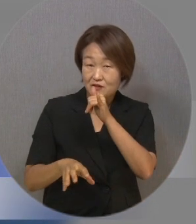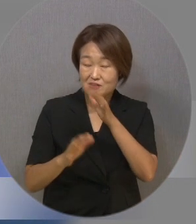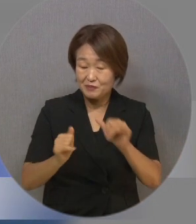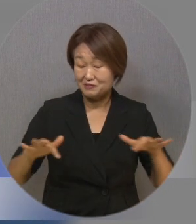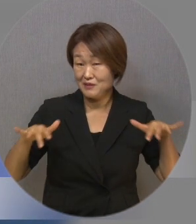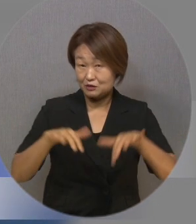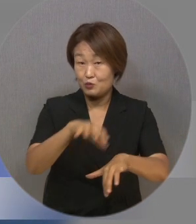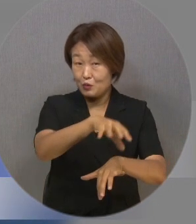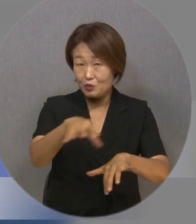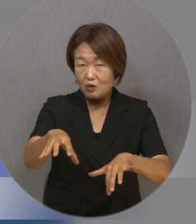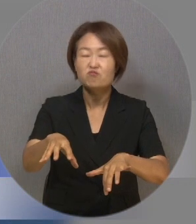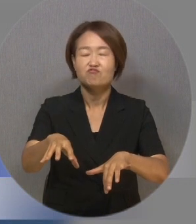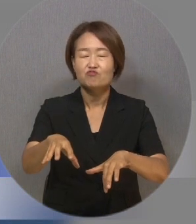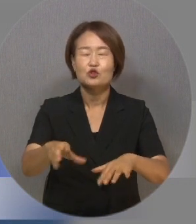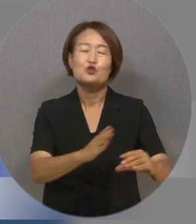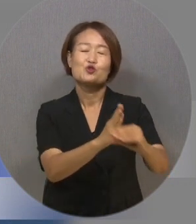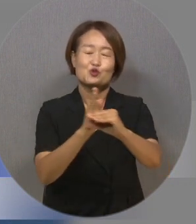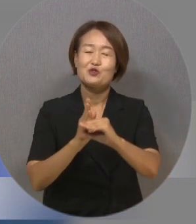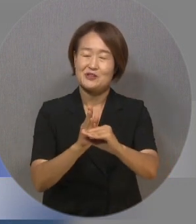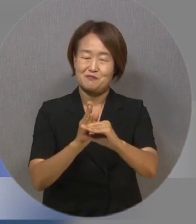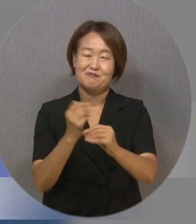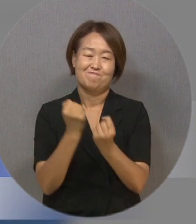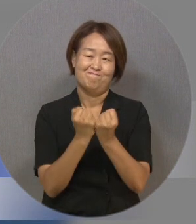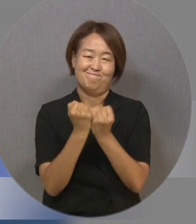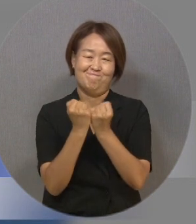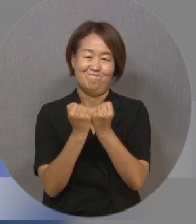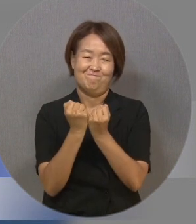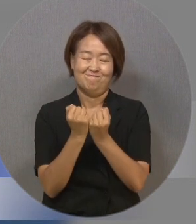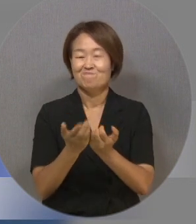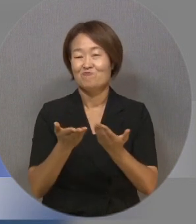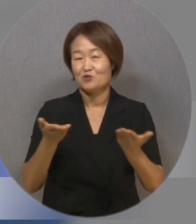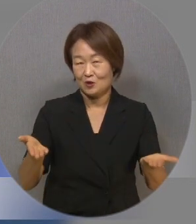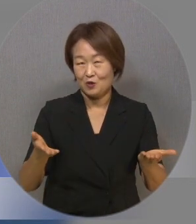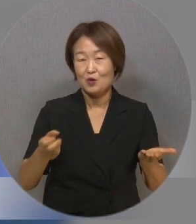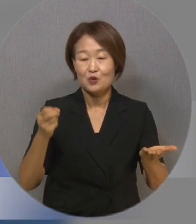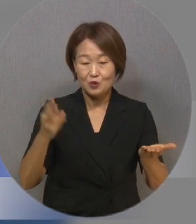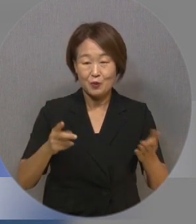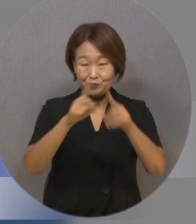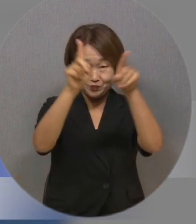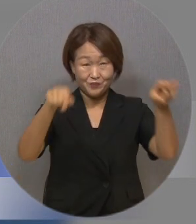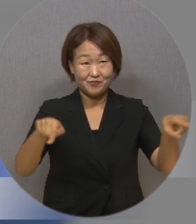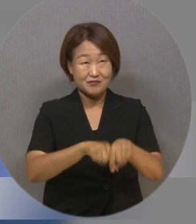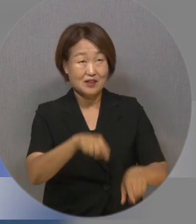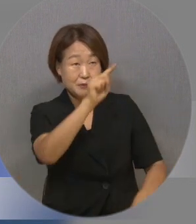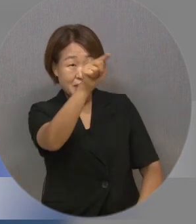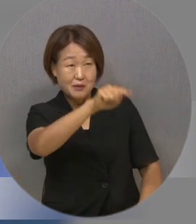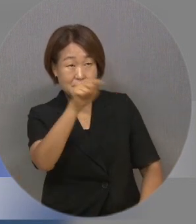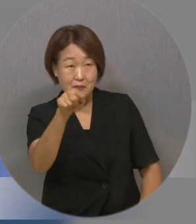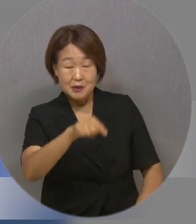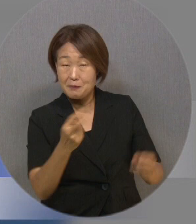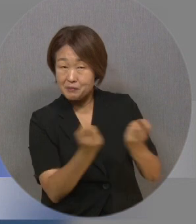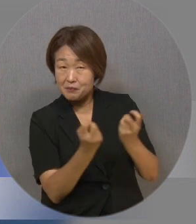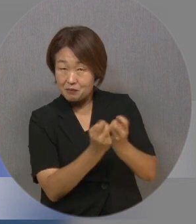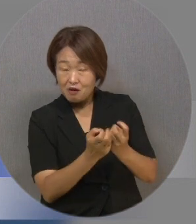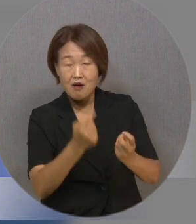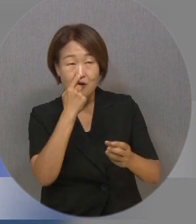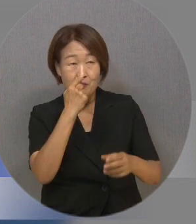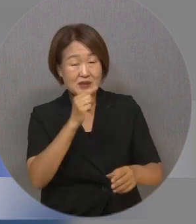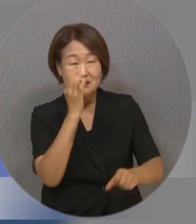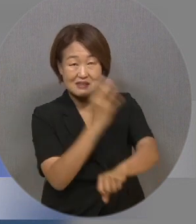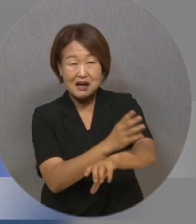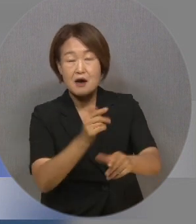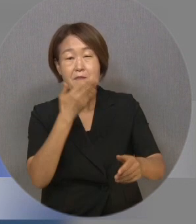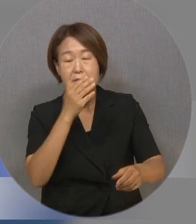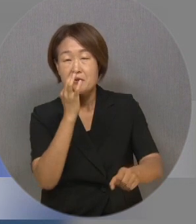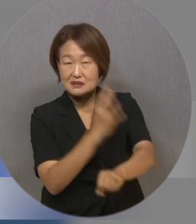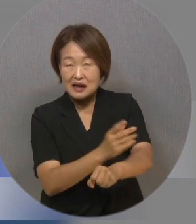이용시설 등을 주요 거점으로 순회하며 시민들에게 무인 단말기 키오스크 이용을 돕고 스마트폰 활용법 등을